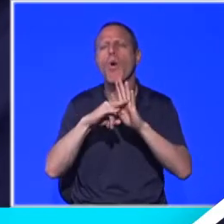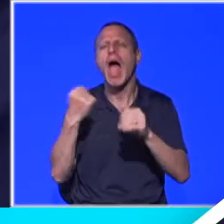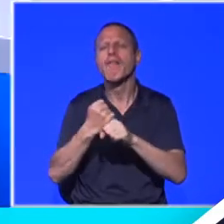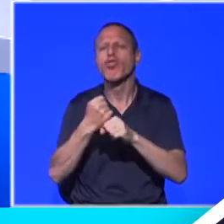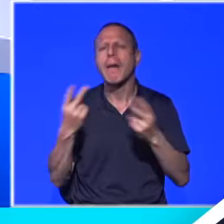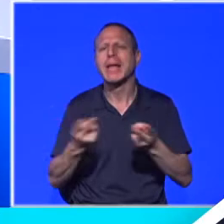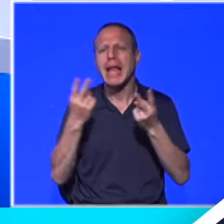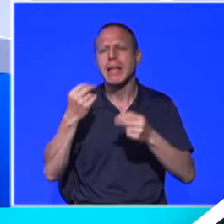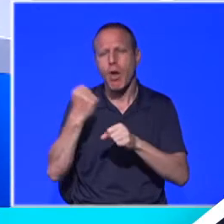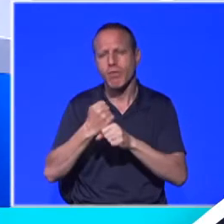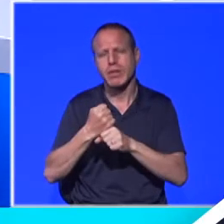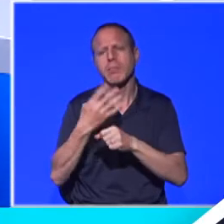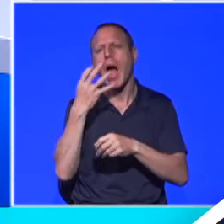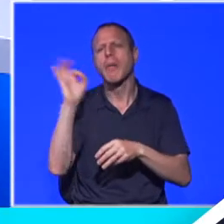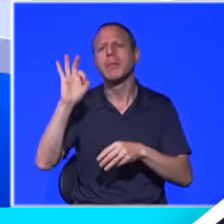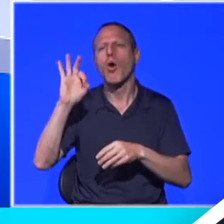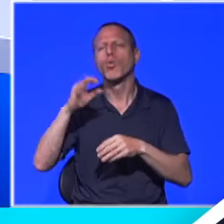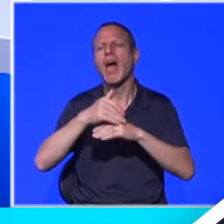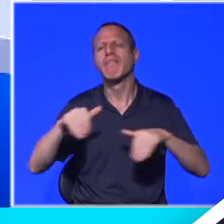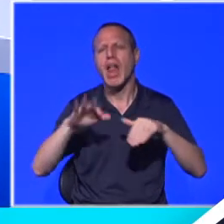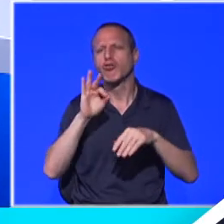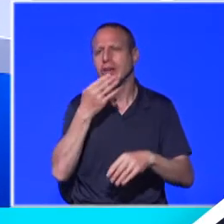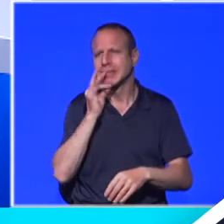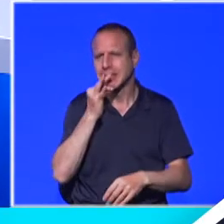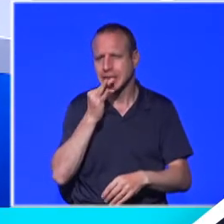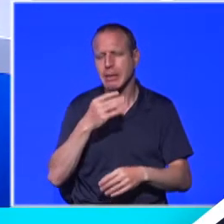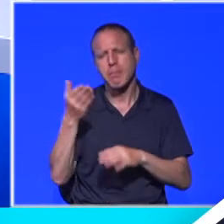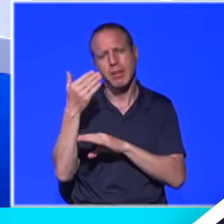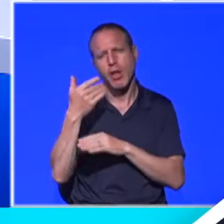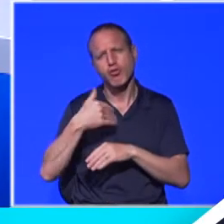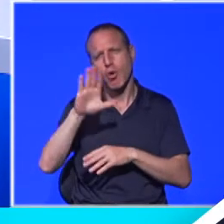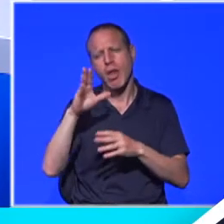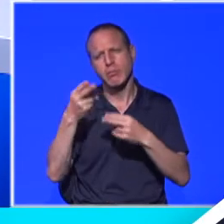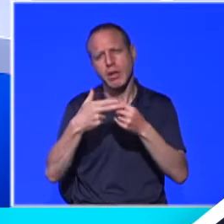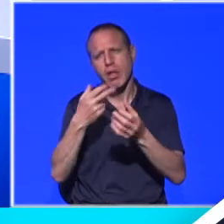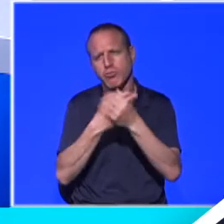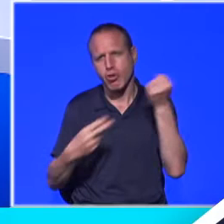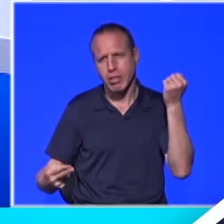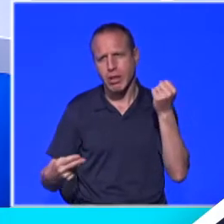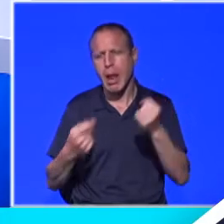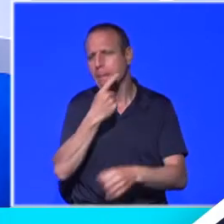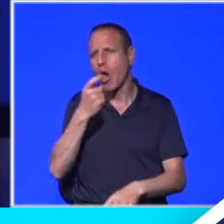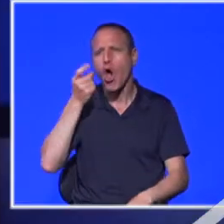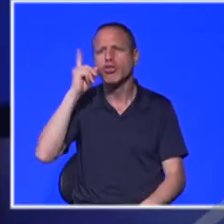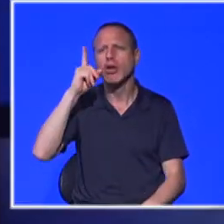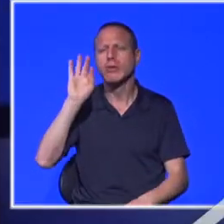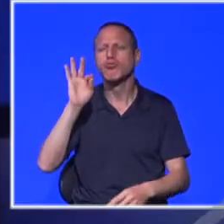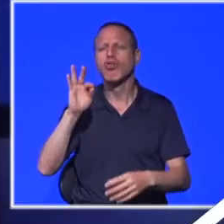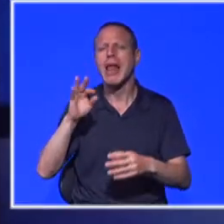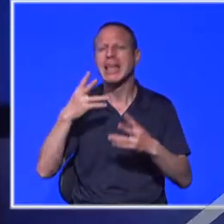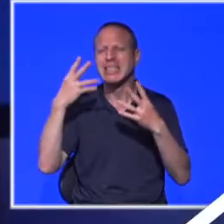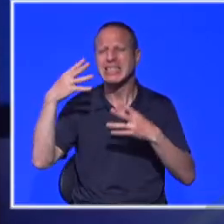העובדים, 40% אבטלה של צעירים, ומדינה שהולכת לקראת פשיטת רגל, כל מאות שנים של צבירת